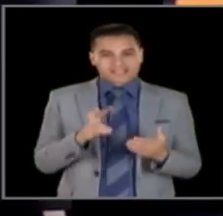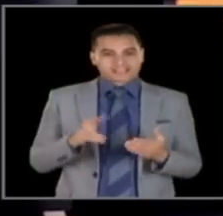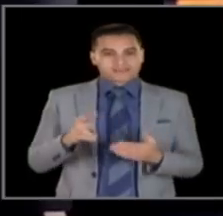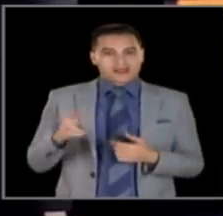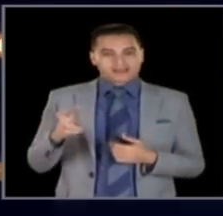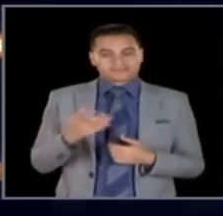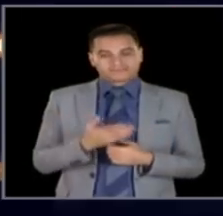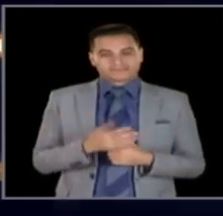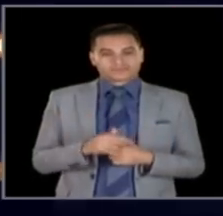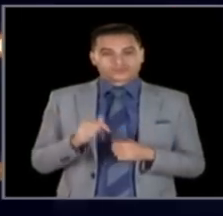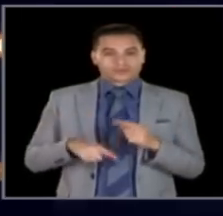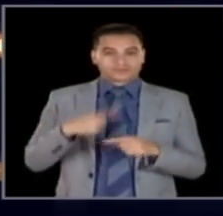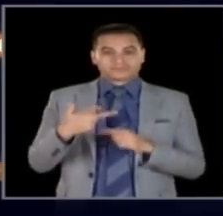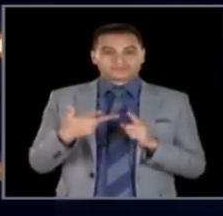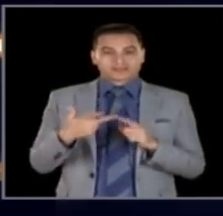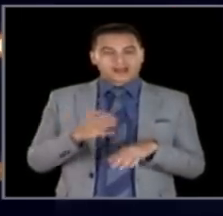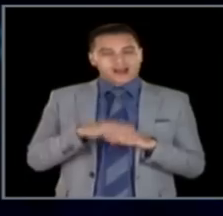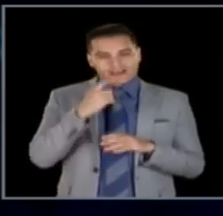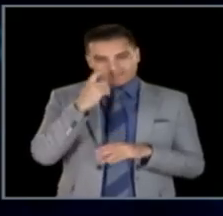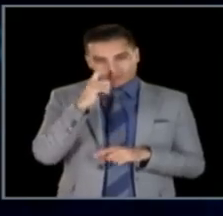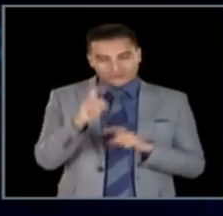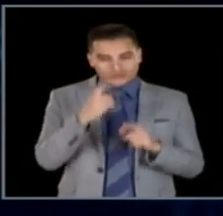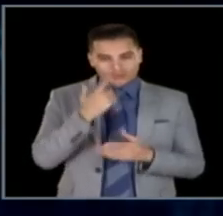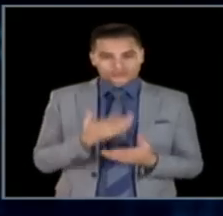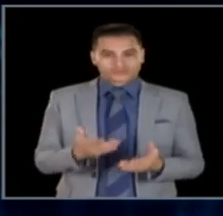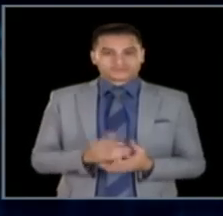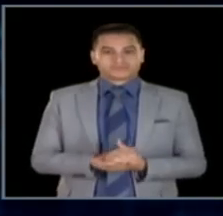سبعات. ودلوقتي مع الفقرة الثالثة، فقرة الفنون.